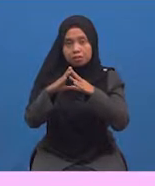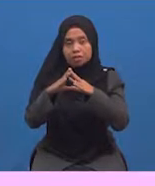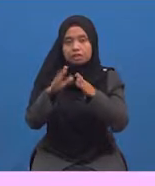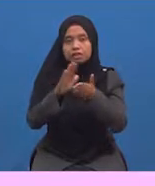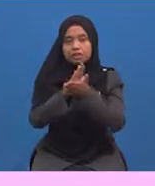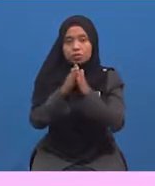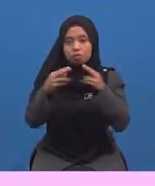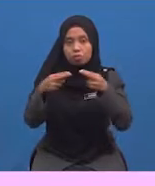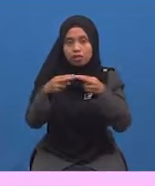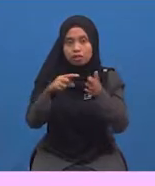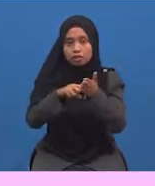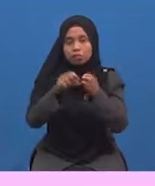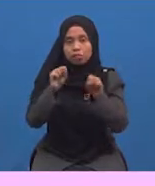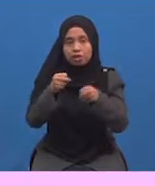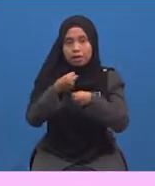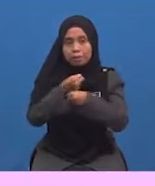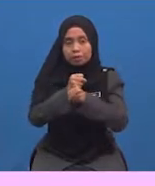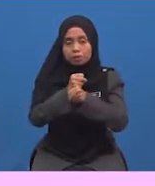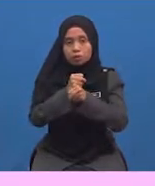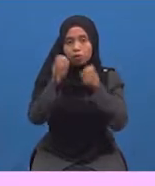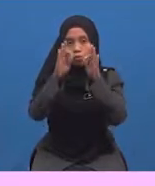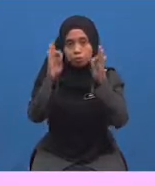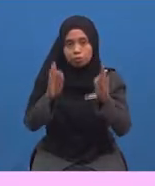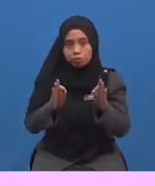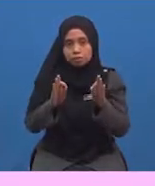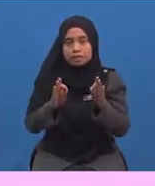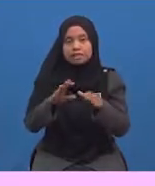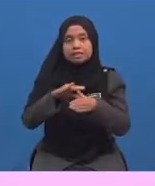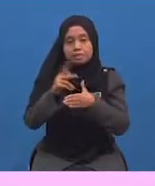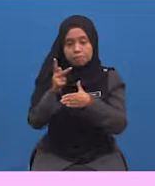hubungan ini dapat membentuk rumus isi padu piramid.